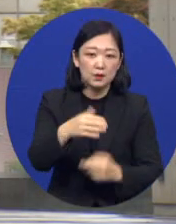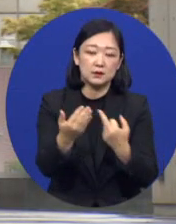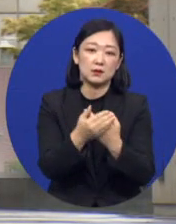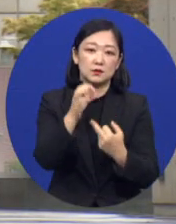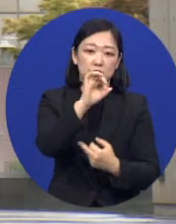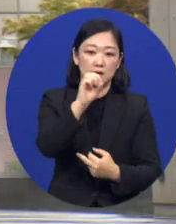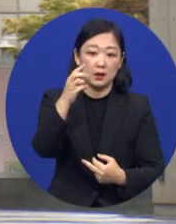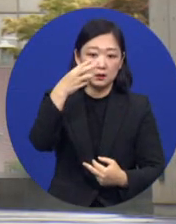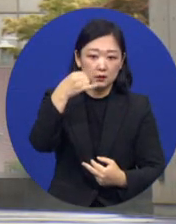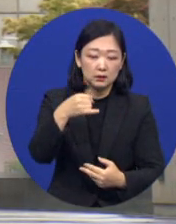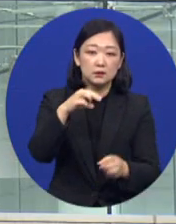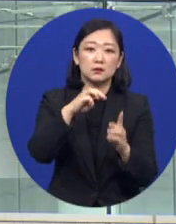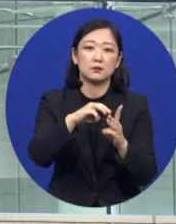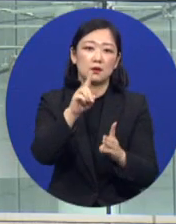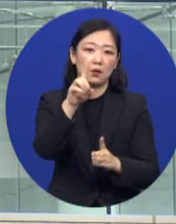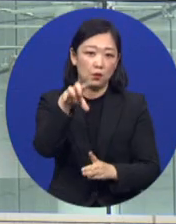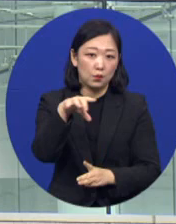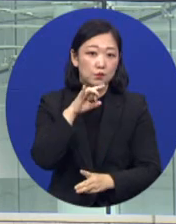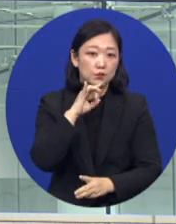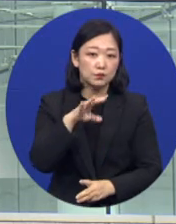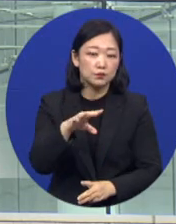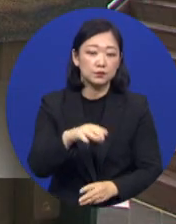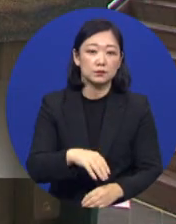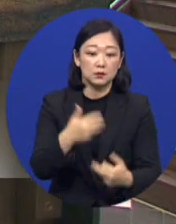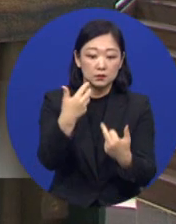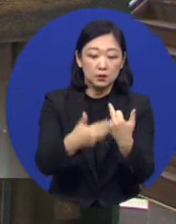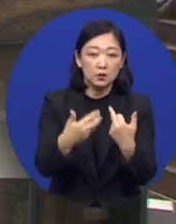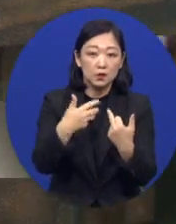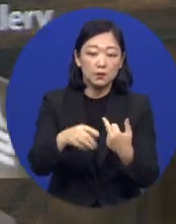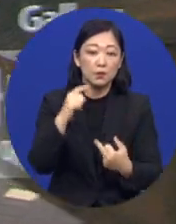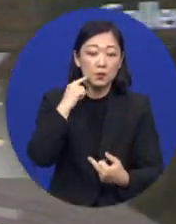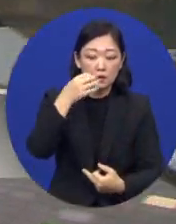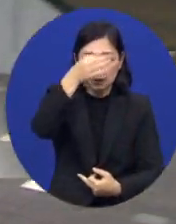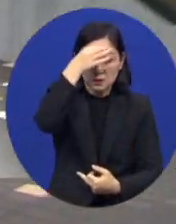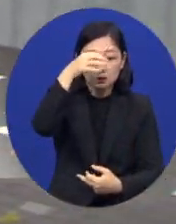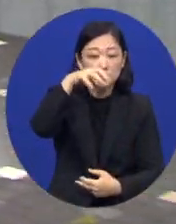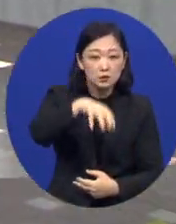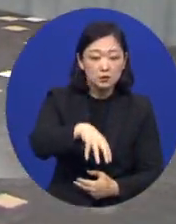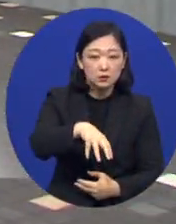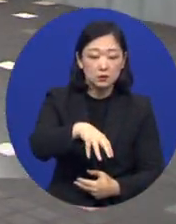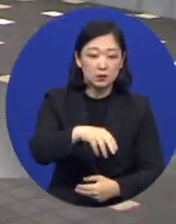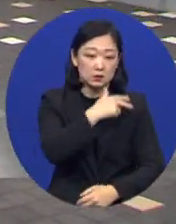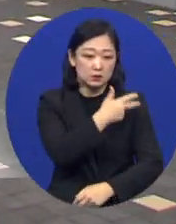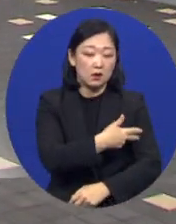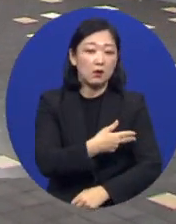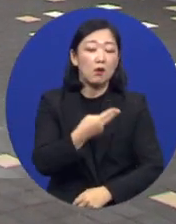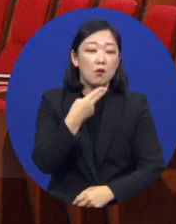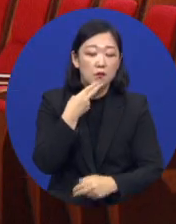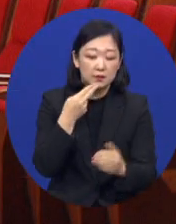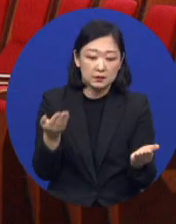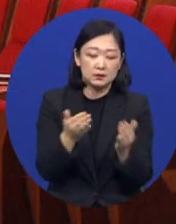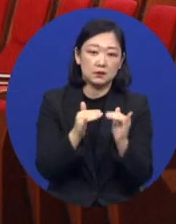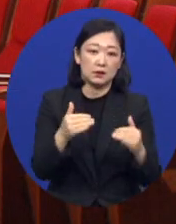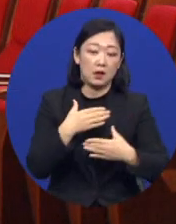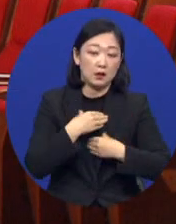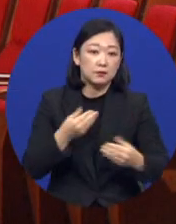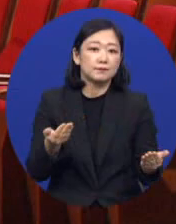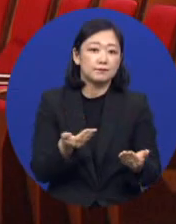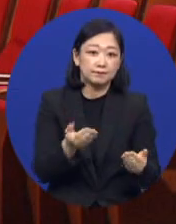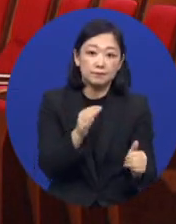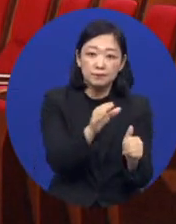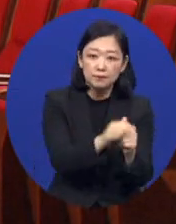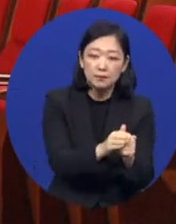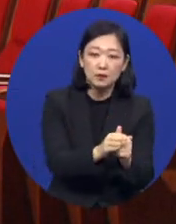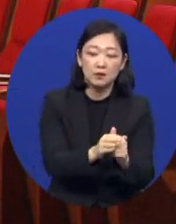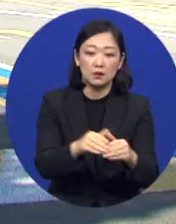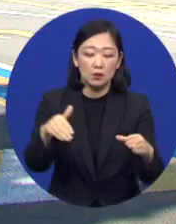제주 아트센터 한 곳뿐입니다. 서귀포 예술의 전당은 하우스 매니저 자격증이 없는 직원이 안전 업무를 맡았고